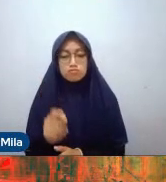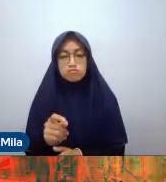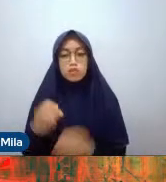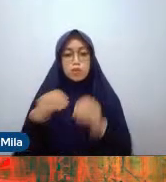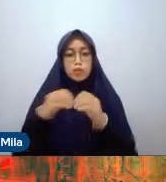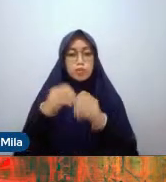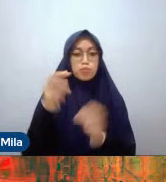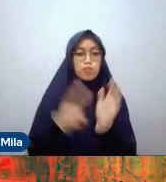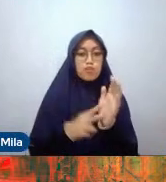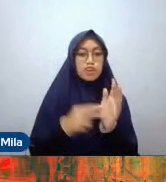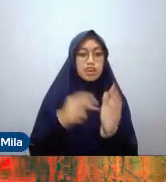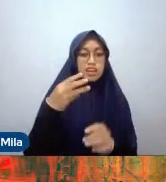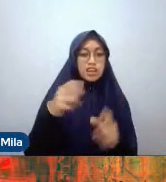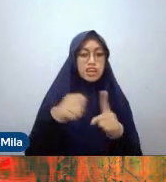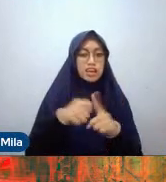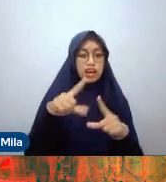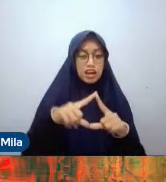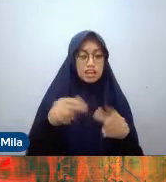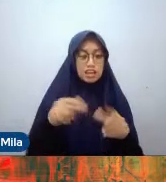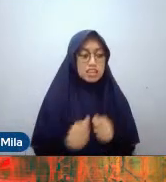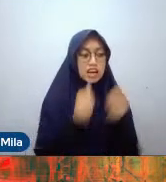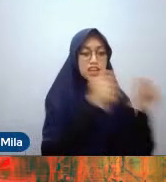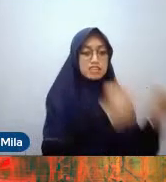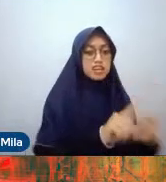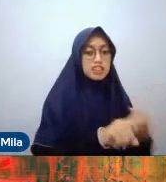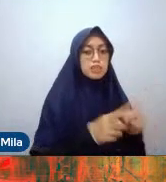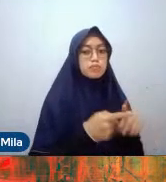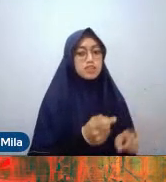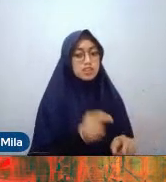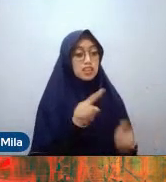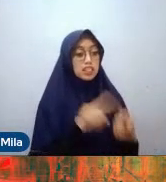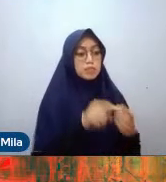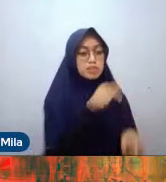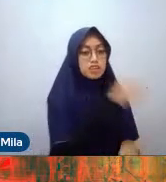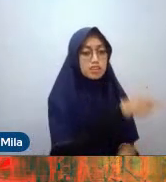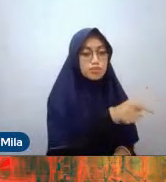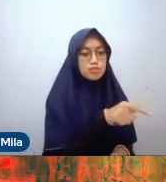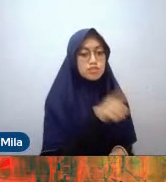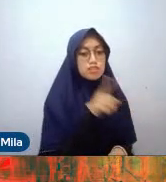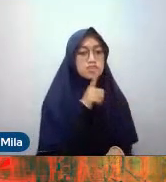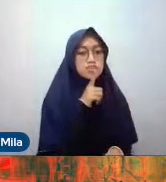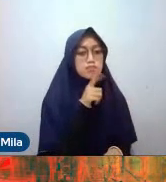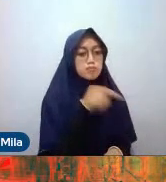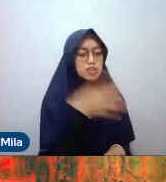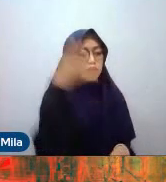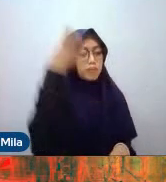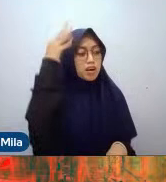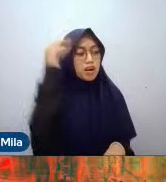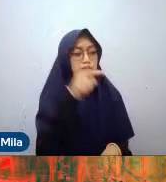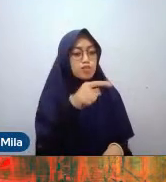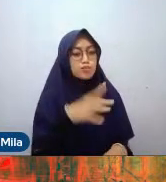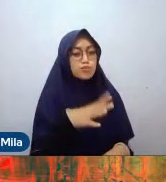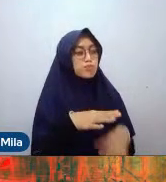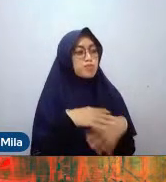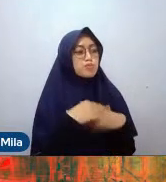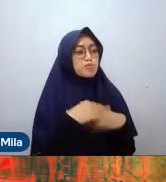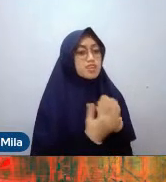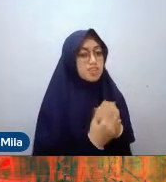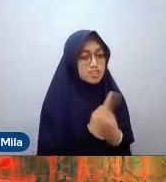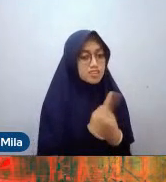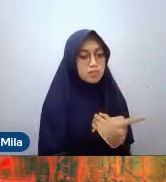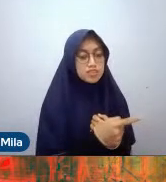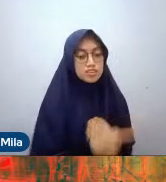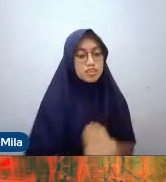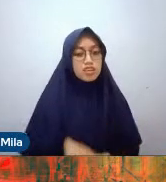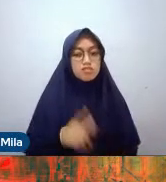dia berikan ke temannya. Itu sesuatu yang berharga, dia berikan kepada temannya, dianggap berharga juga. Nah, cemas. Kalau